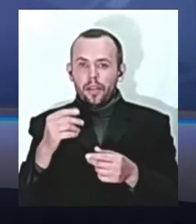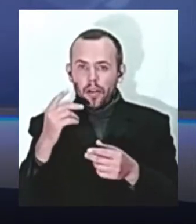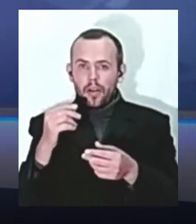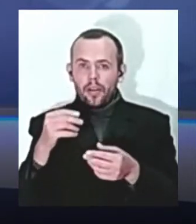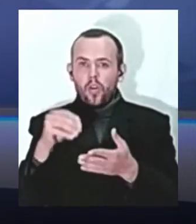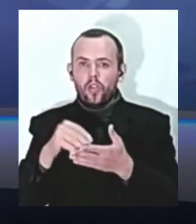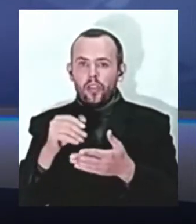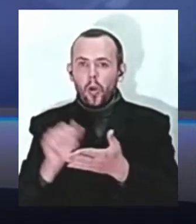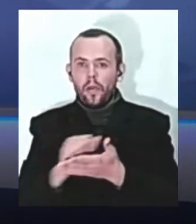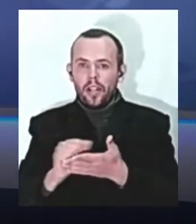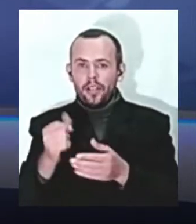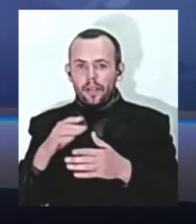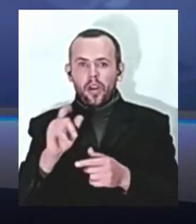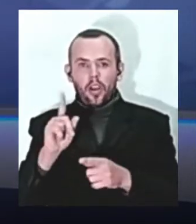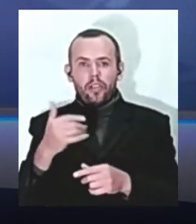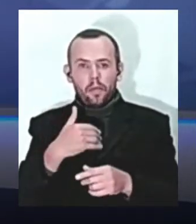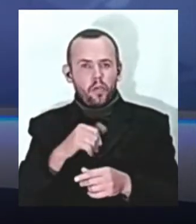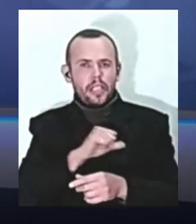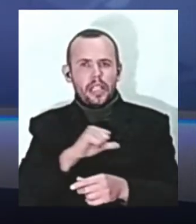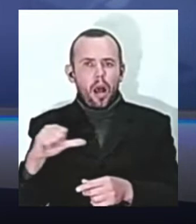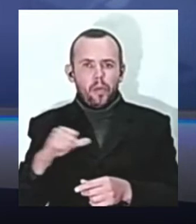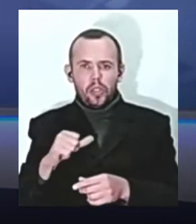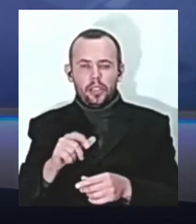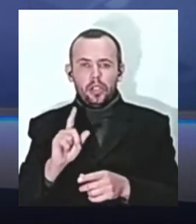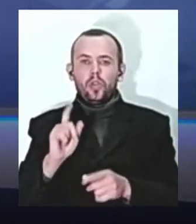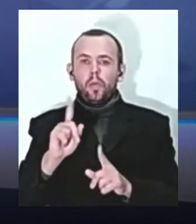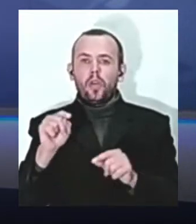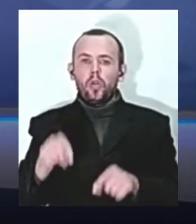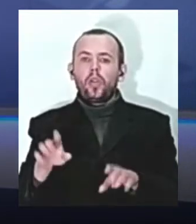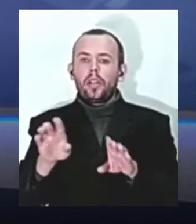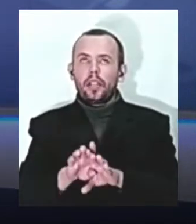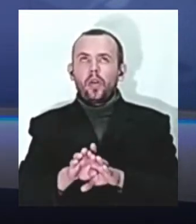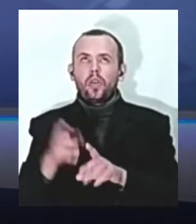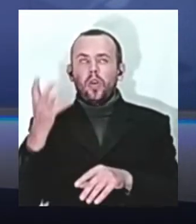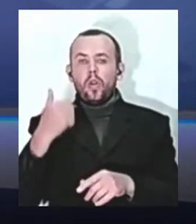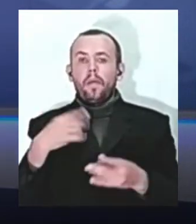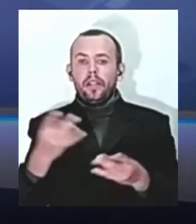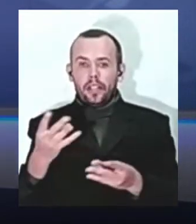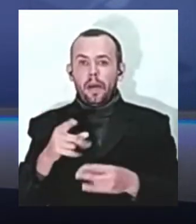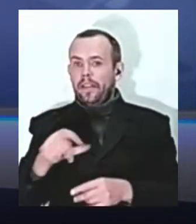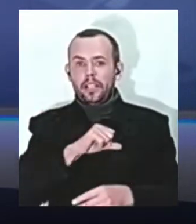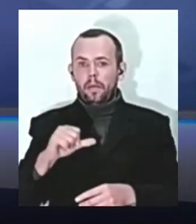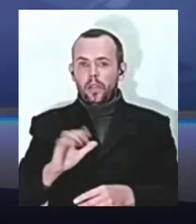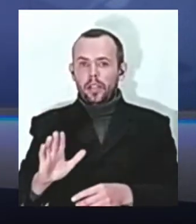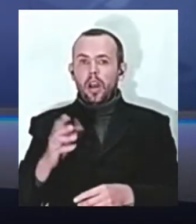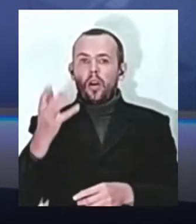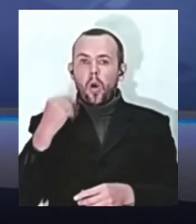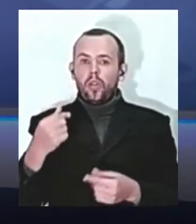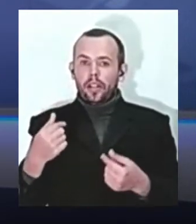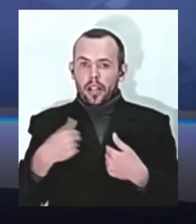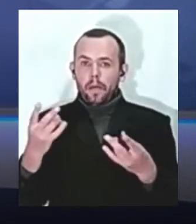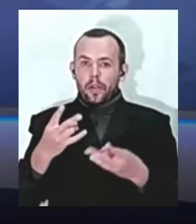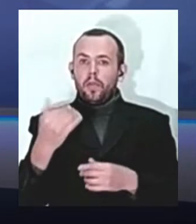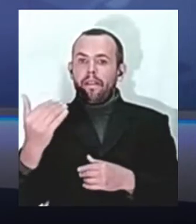хоча вони повністю самостійні. Тобто тут також, коли нам треба, ми самостійні. Коли нам потрібна ваша допомога,